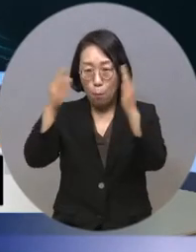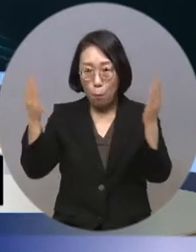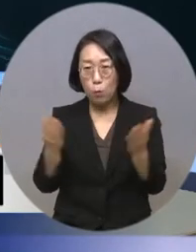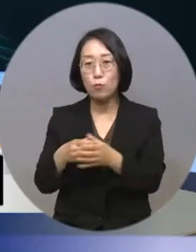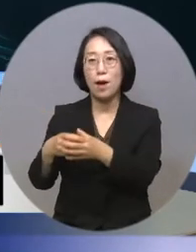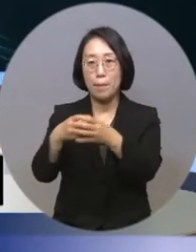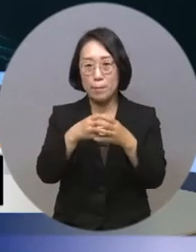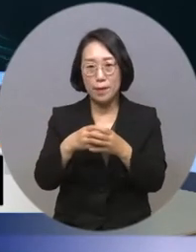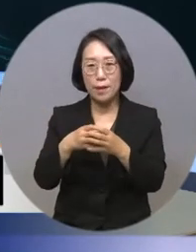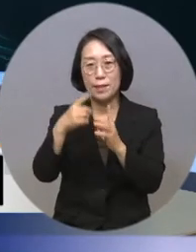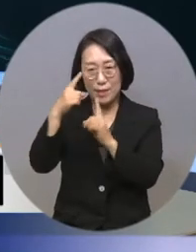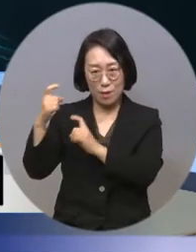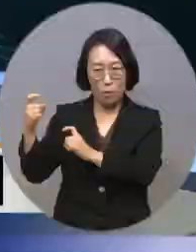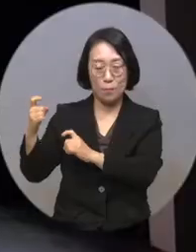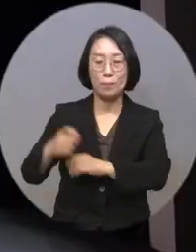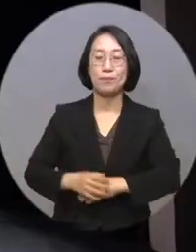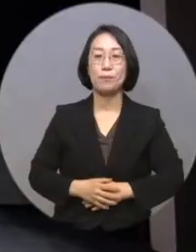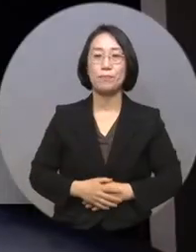시간을 가졌습니다.